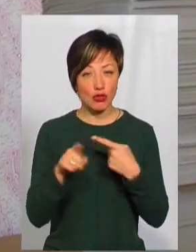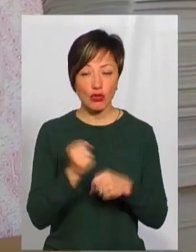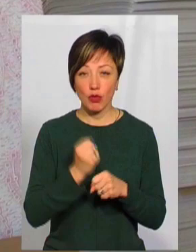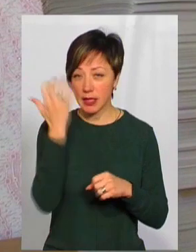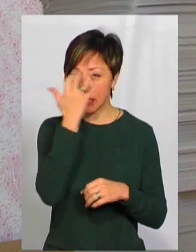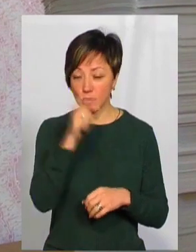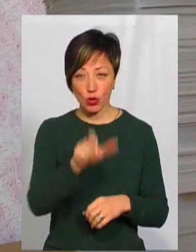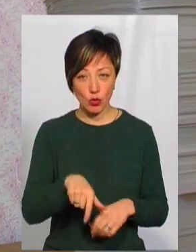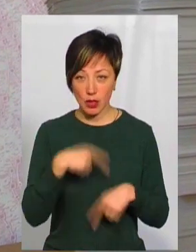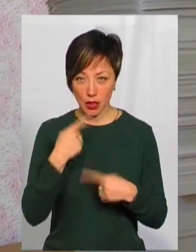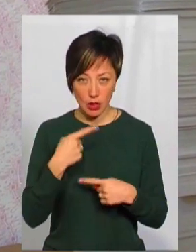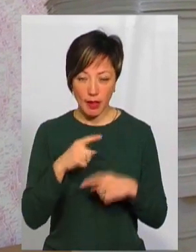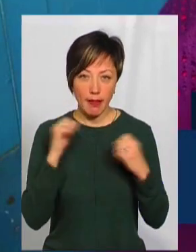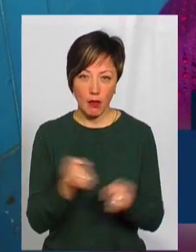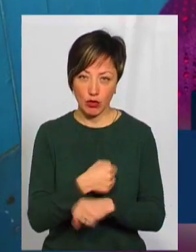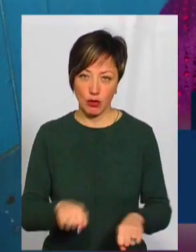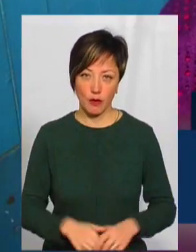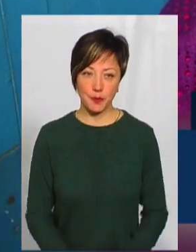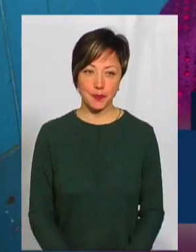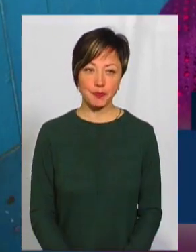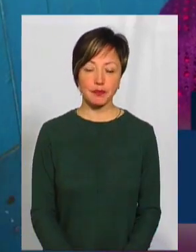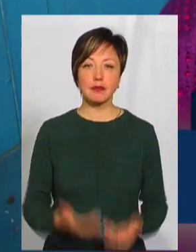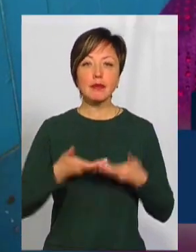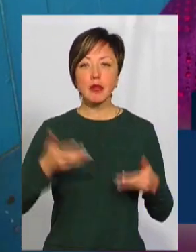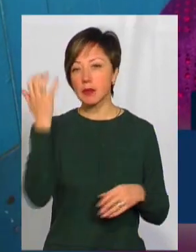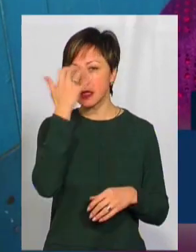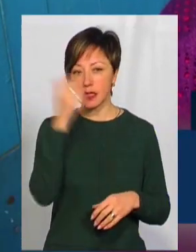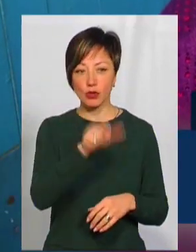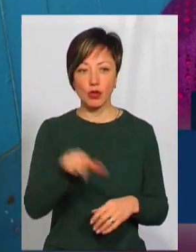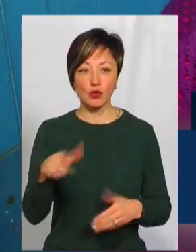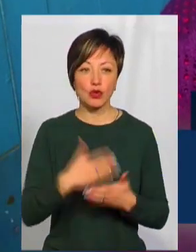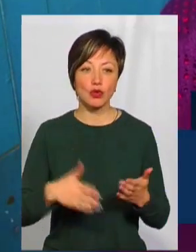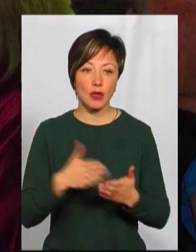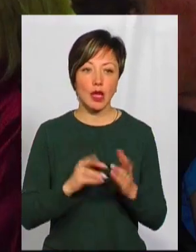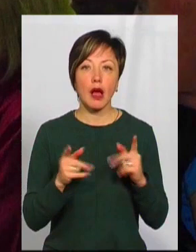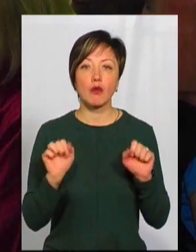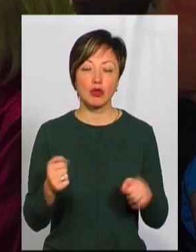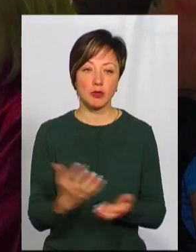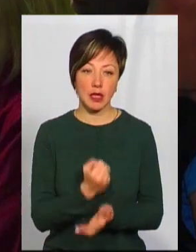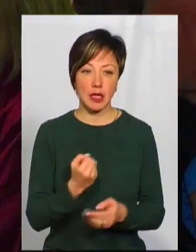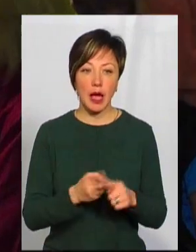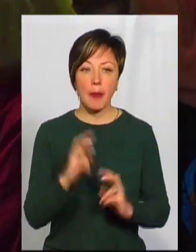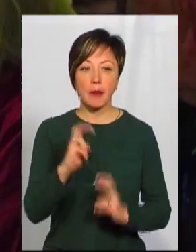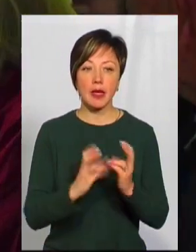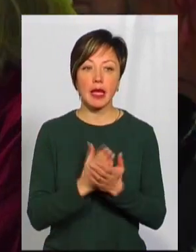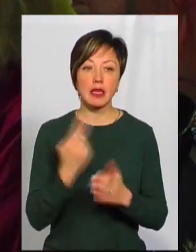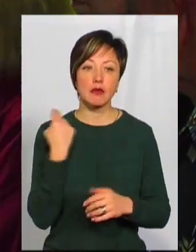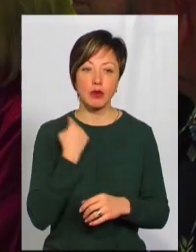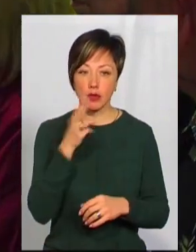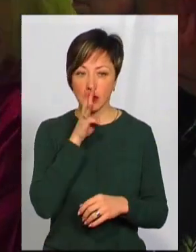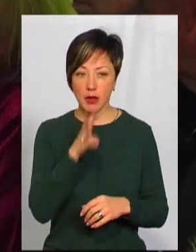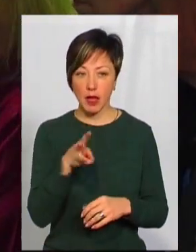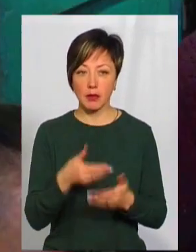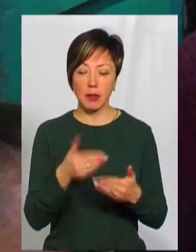незрячій людині, каже Олена Белінська, неможливо. Ми незрячі люди зовсім, ми як можемо знайти? На підприємстві є заборгованість із зарплати